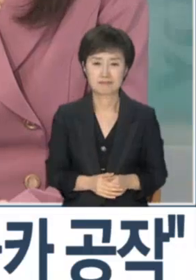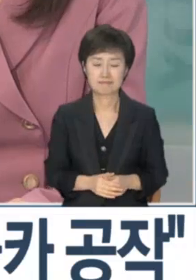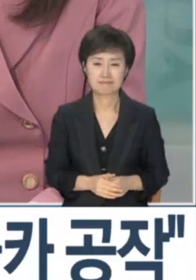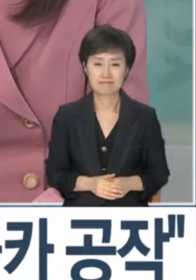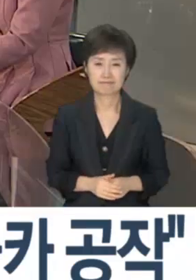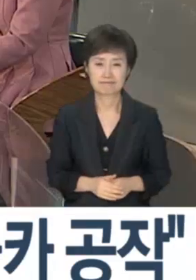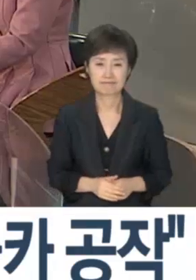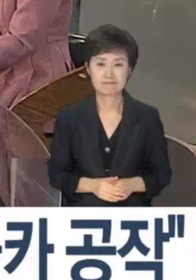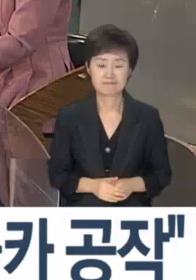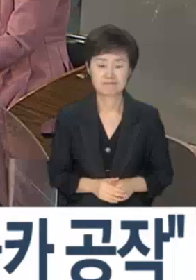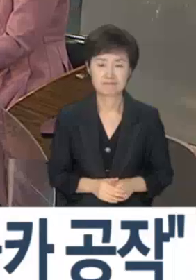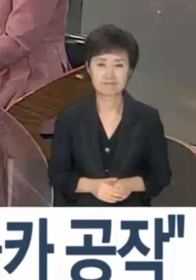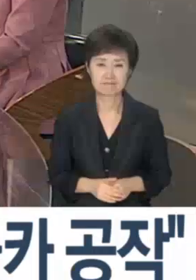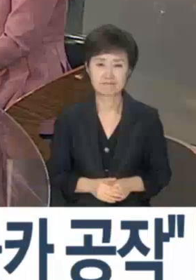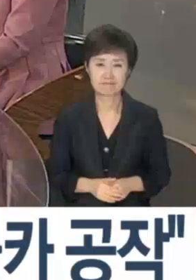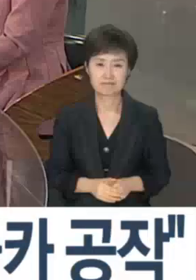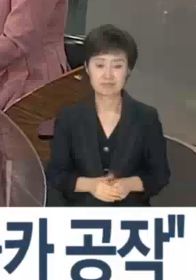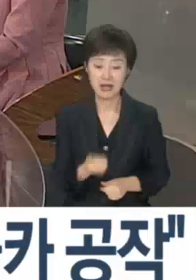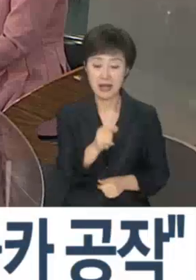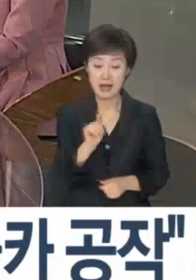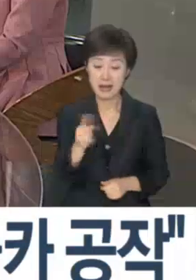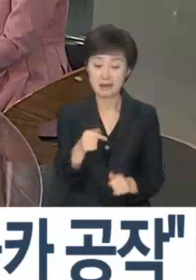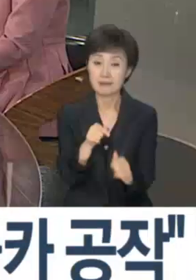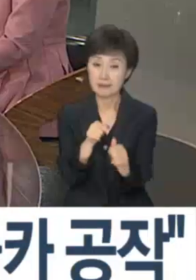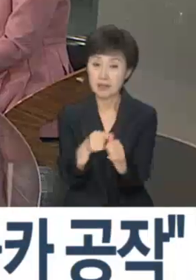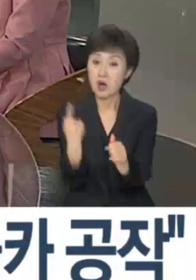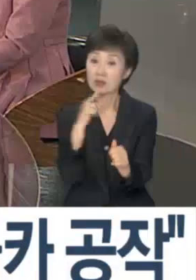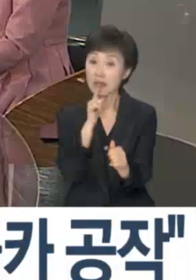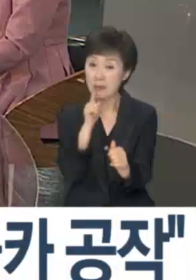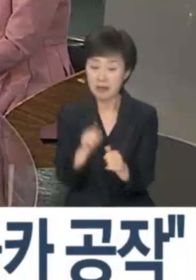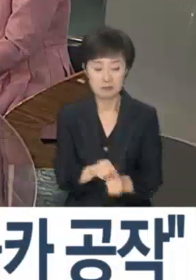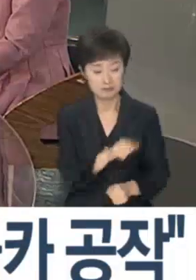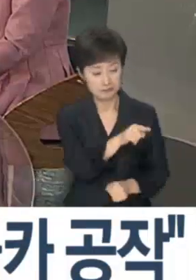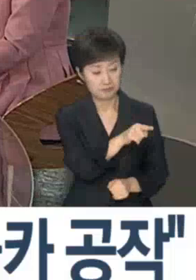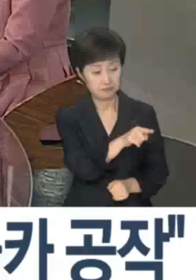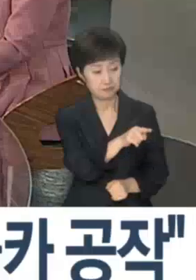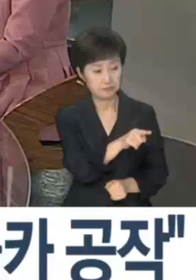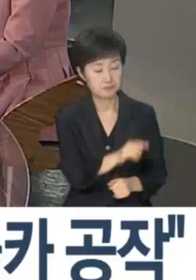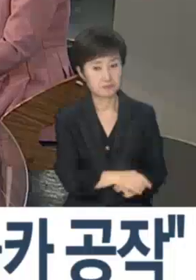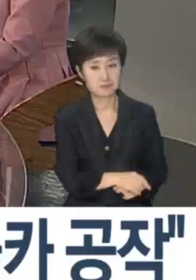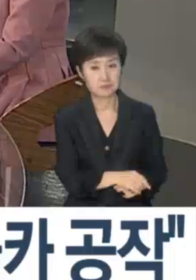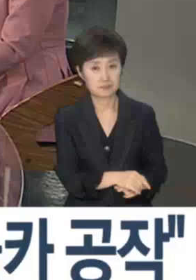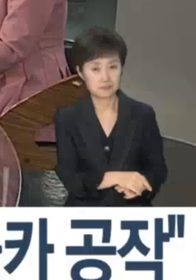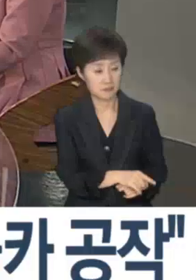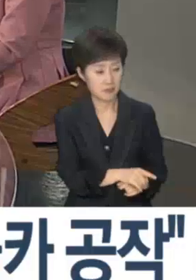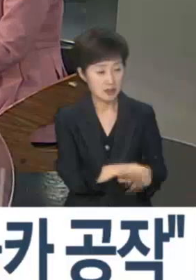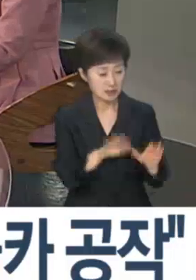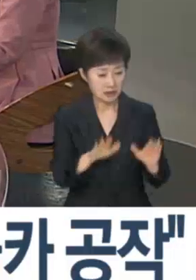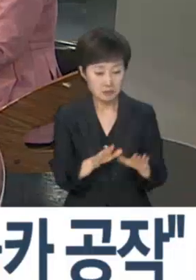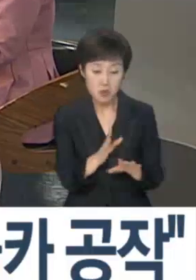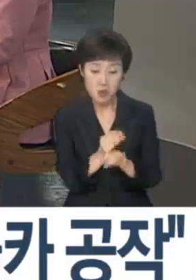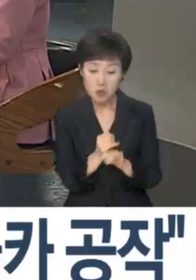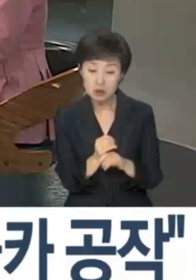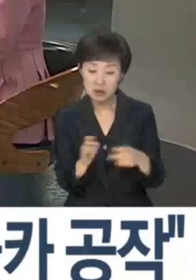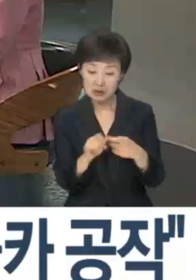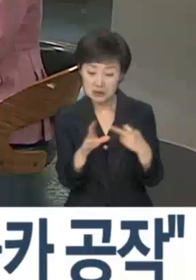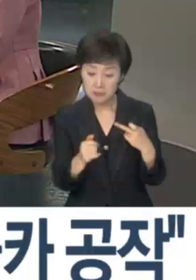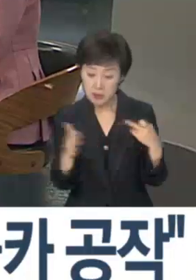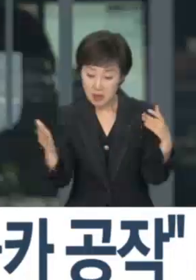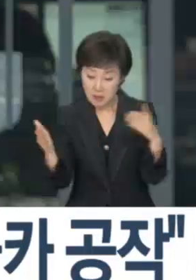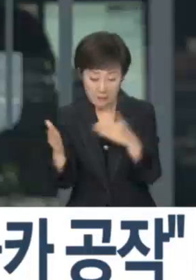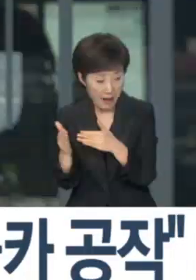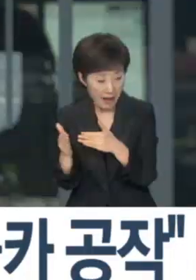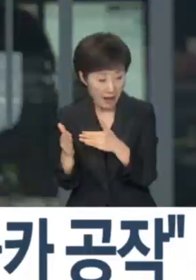말씀하신 부분 중에 이제 한동훈 장관이 어제 발언에서 민주당이 원하는 선전선동을 하기 좋게 시점을 특정해서 만들어진